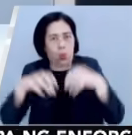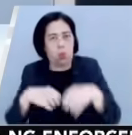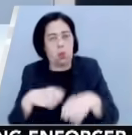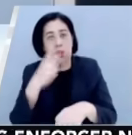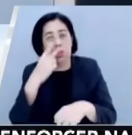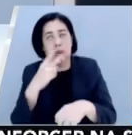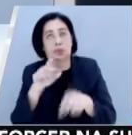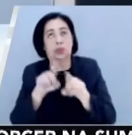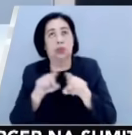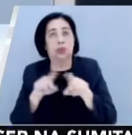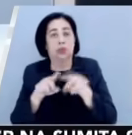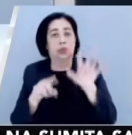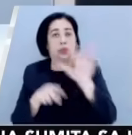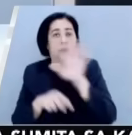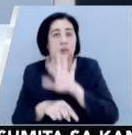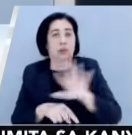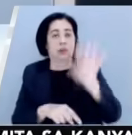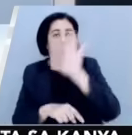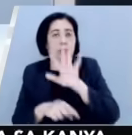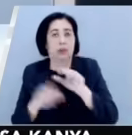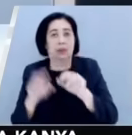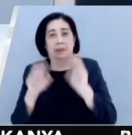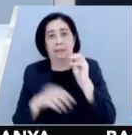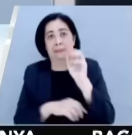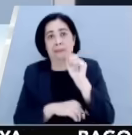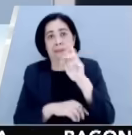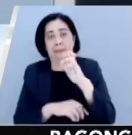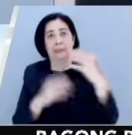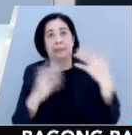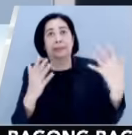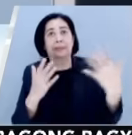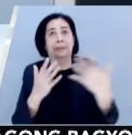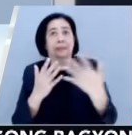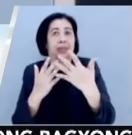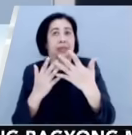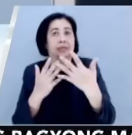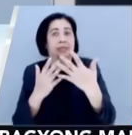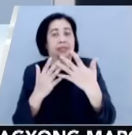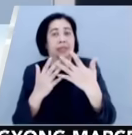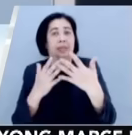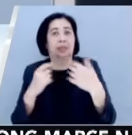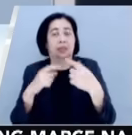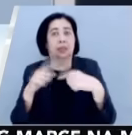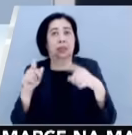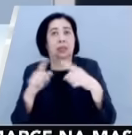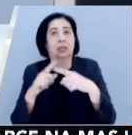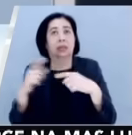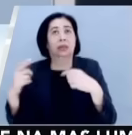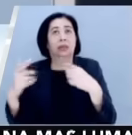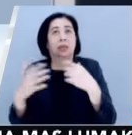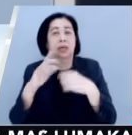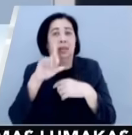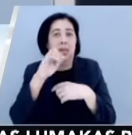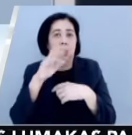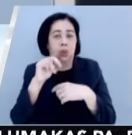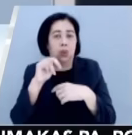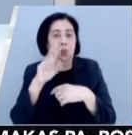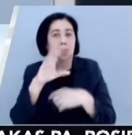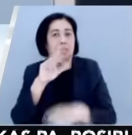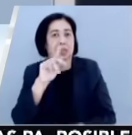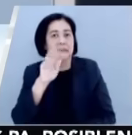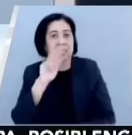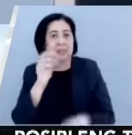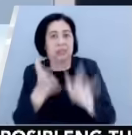dito sa may track ni Marce na halos yung dadaanan niyang area ay sa gitna ni Leon at ni Christine. Kaya yung